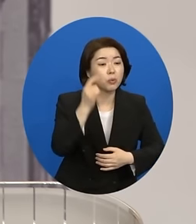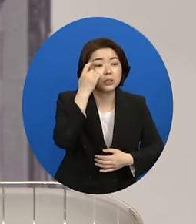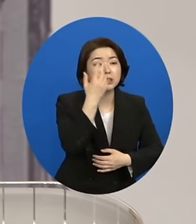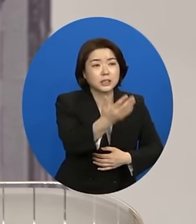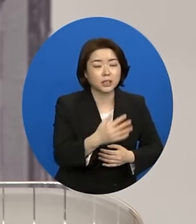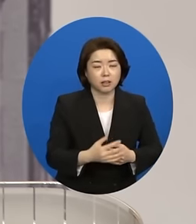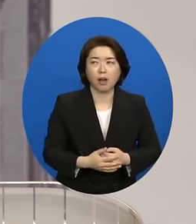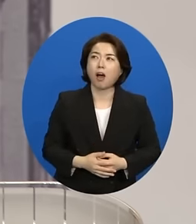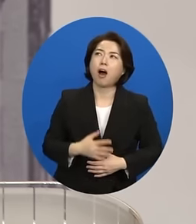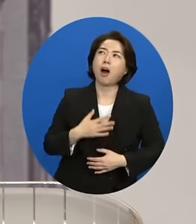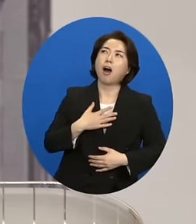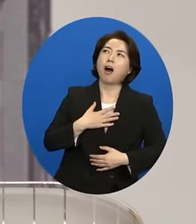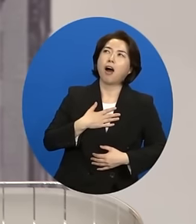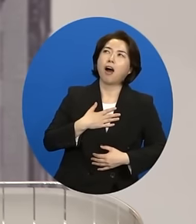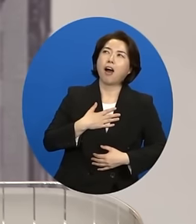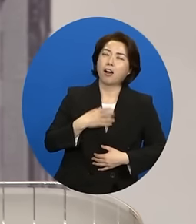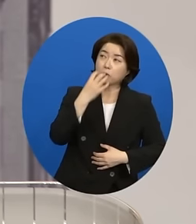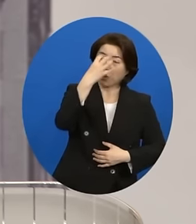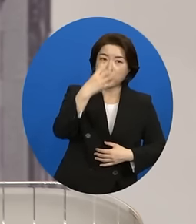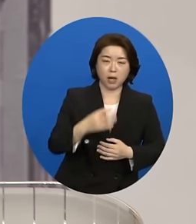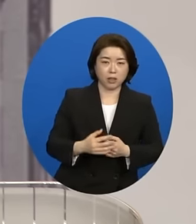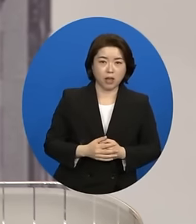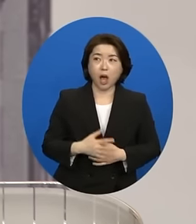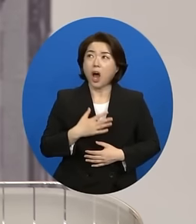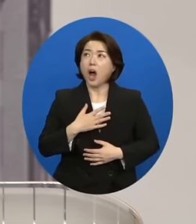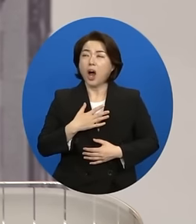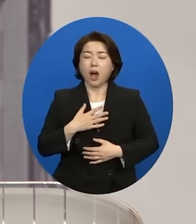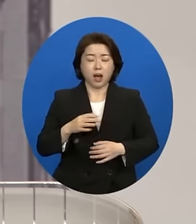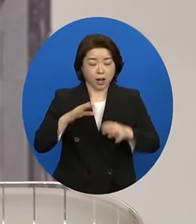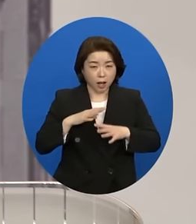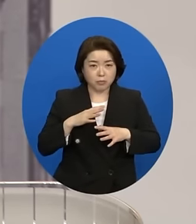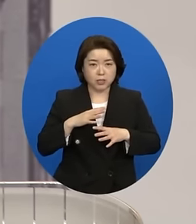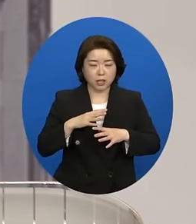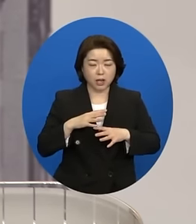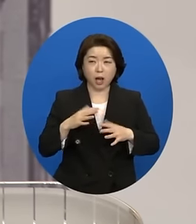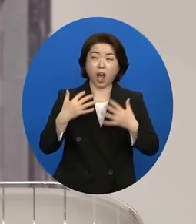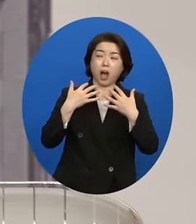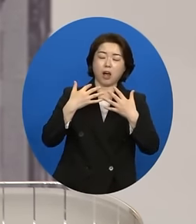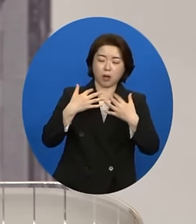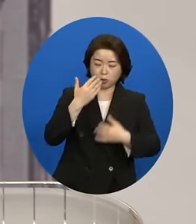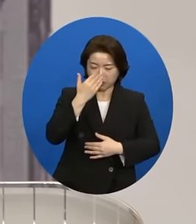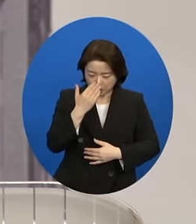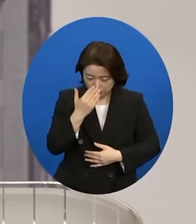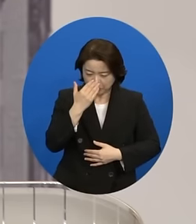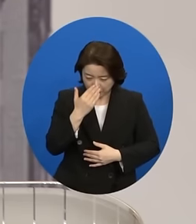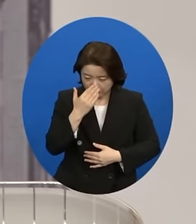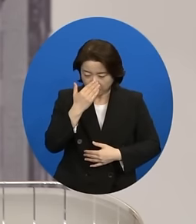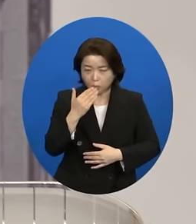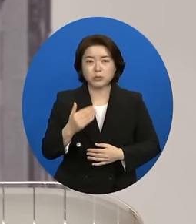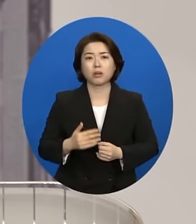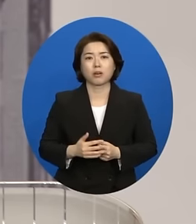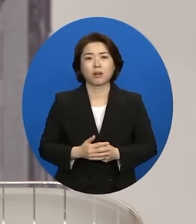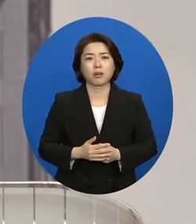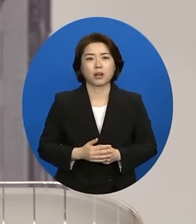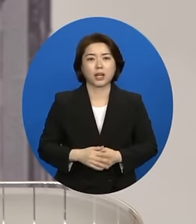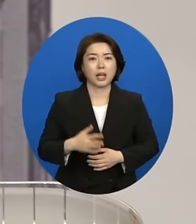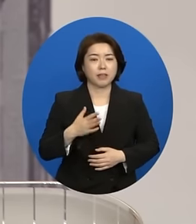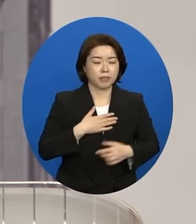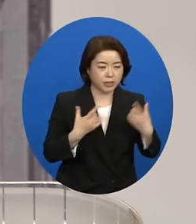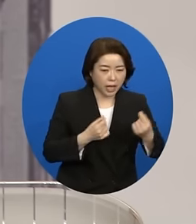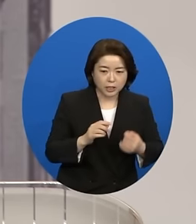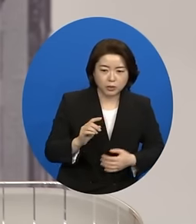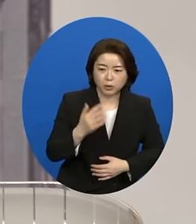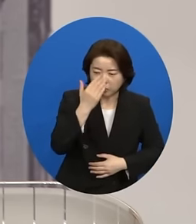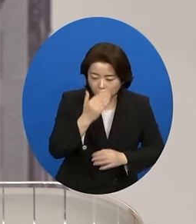밀려오는 거죠. 깜짝 놀라서 내가 겸손해야지, 겸손해야지. 그래 더 낮아졌다랍니다. 나중에는 나처럼 겸손한 자가 어디